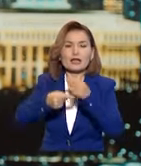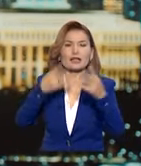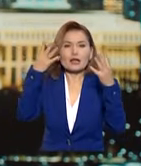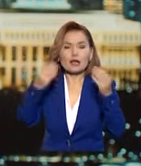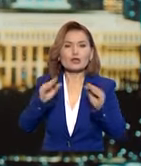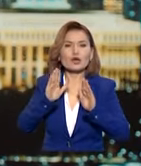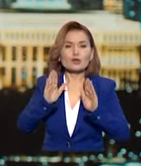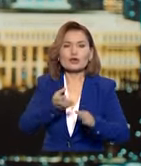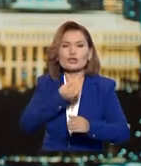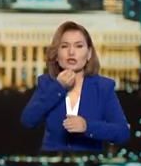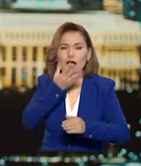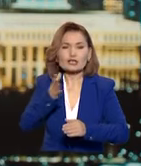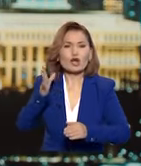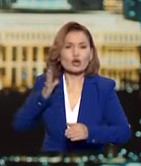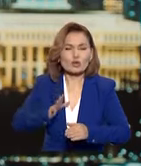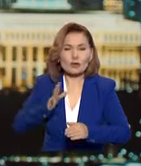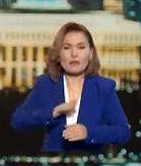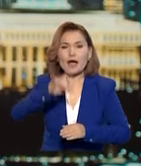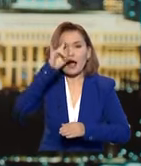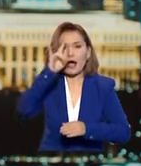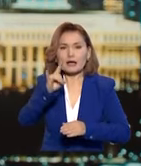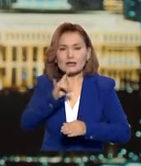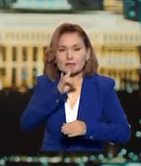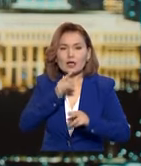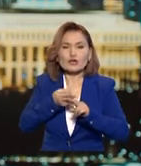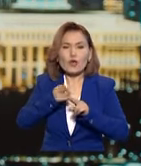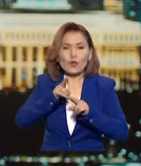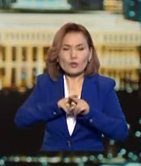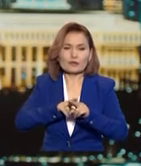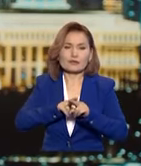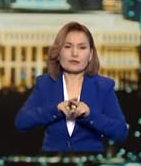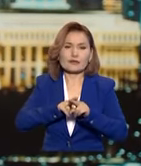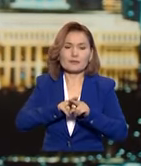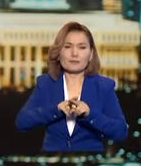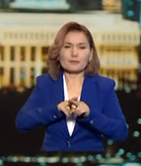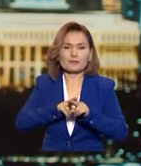тек жақсылық күтеміз. Қазақтың жыл қайыру дәстүрі бойынша